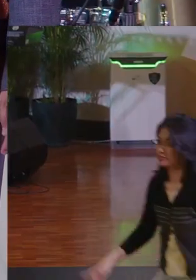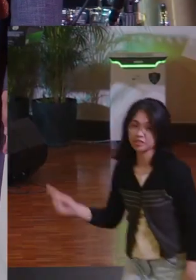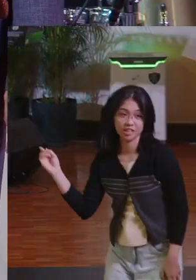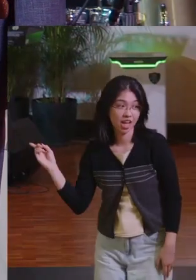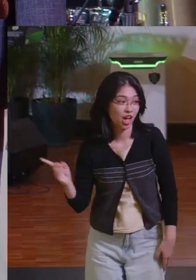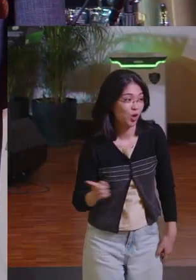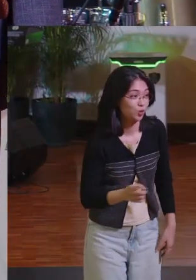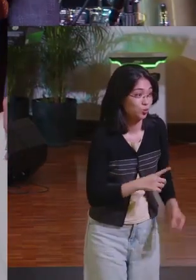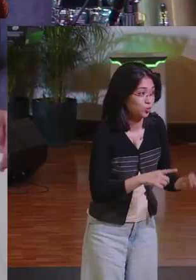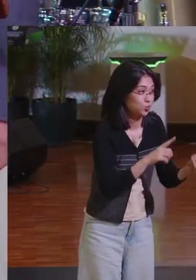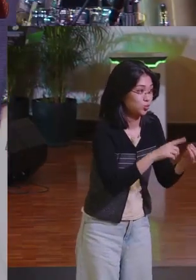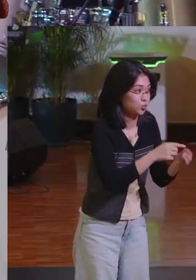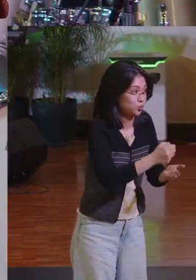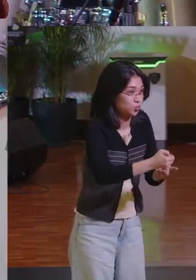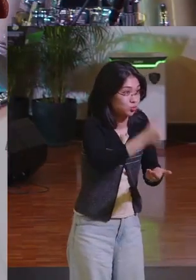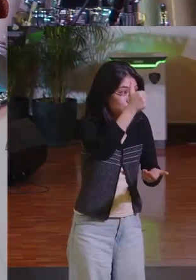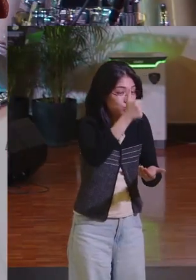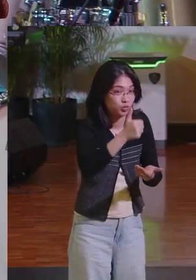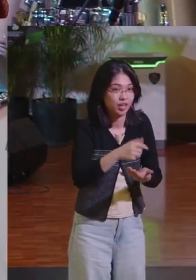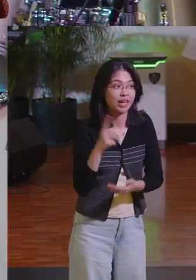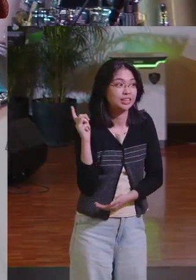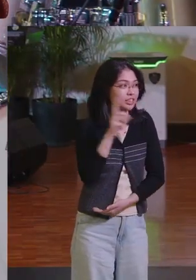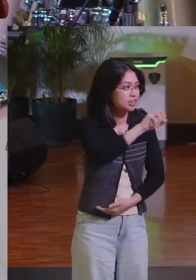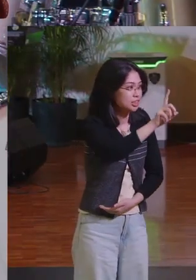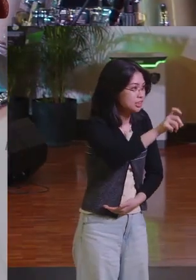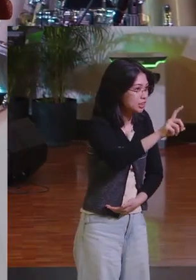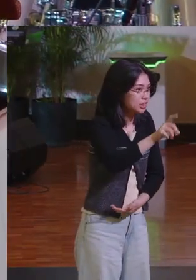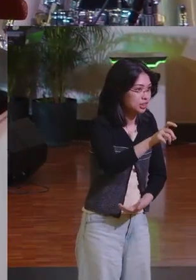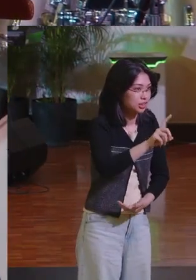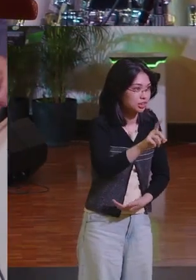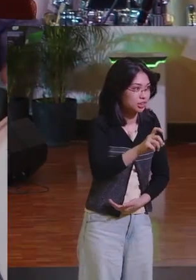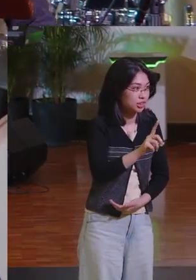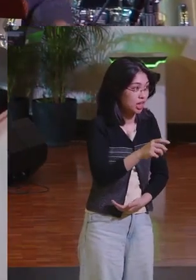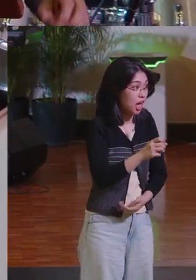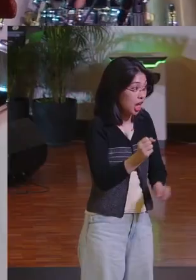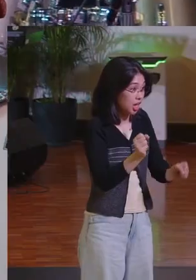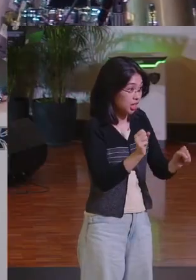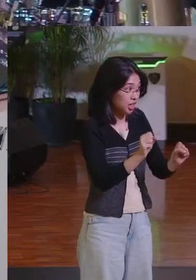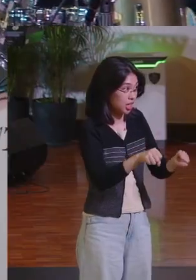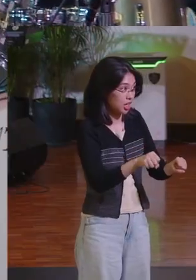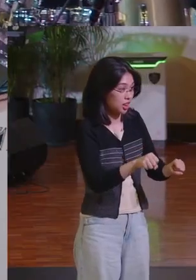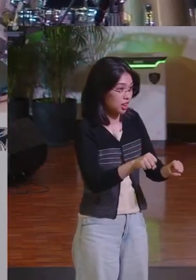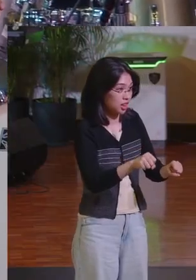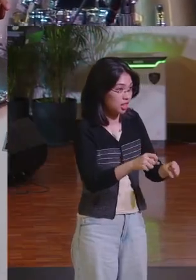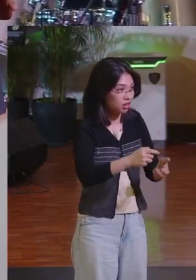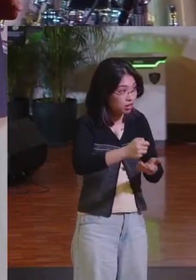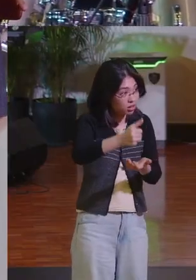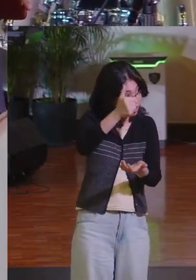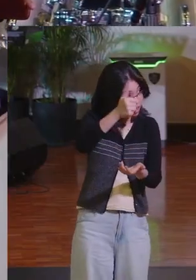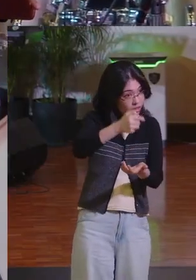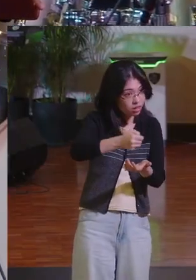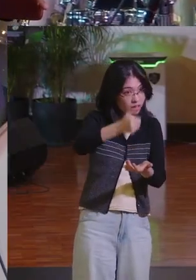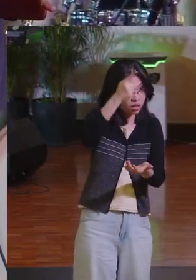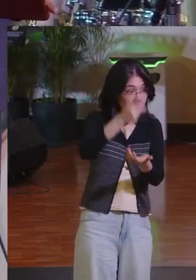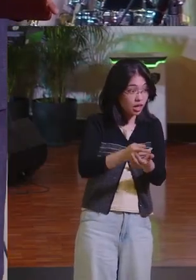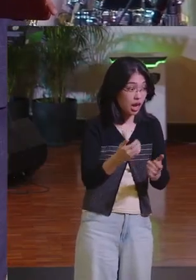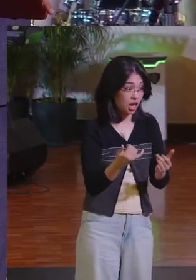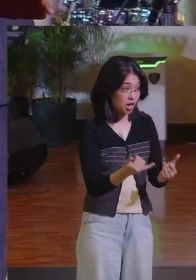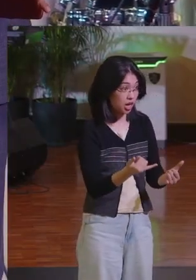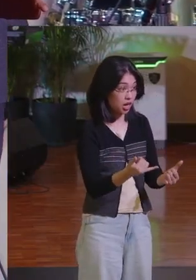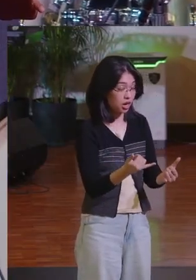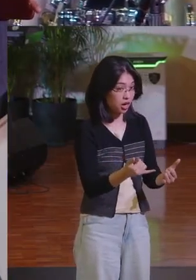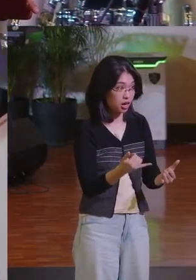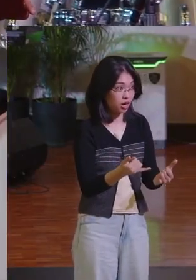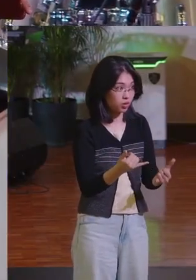no? Tanong ko sa ating lahat, pwede pa ba tayong mag-cast lots o magpalabunutan